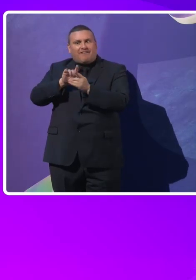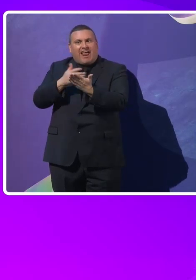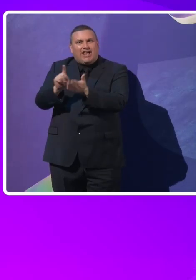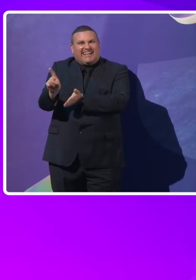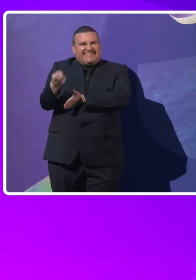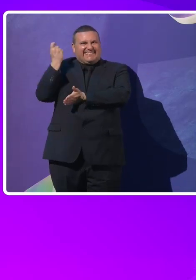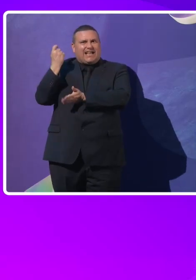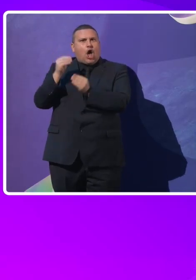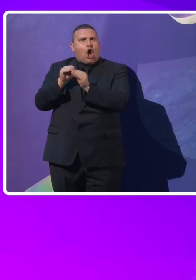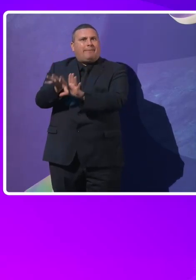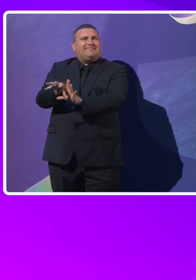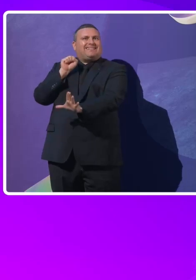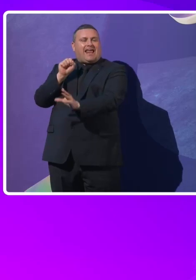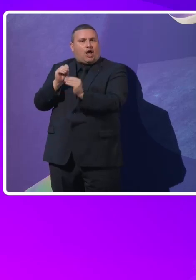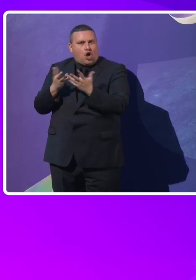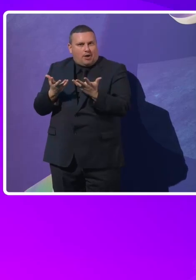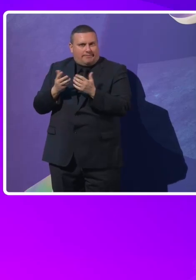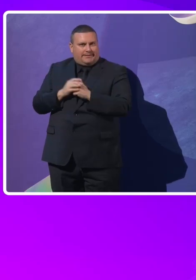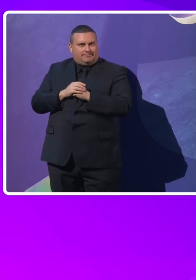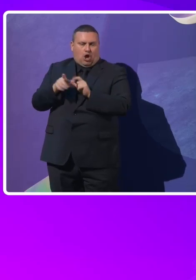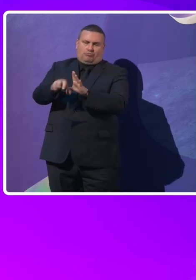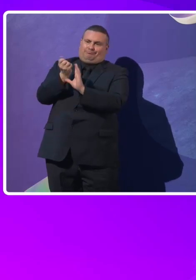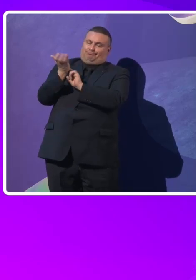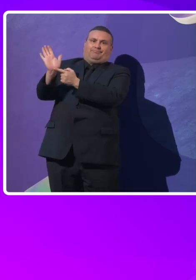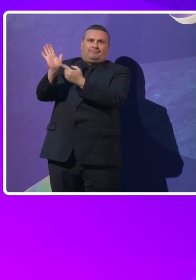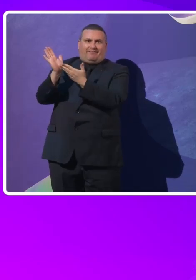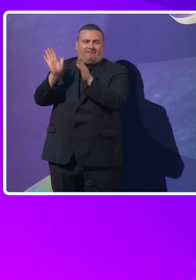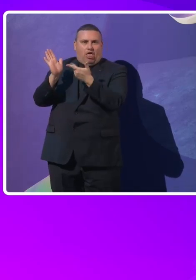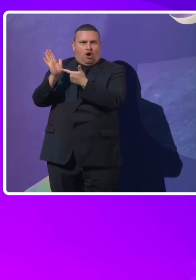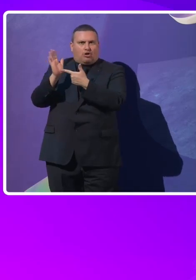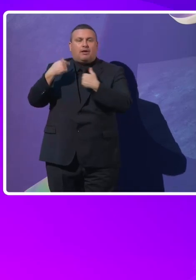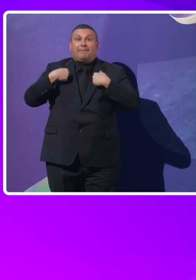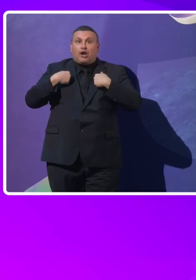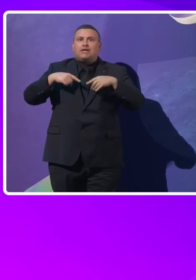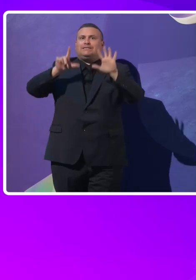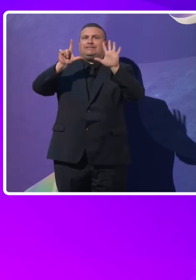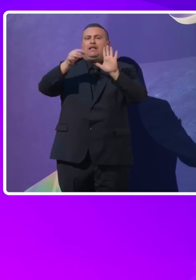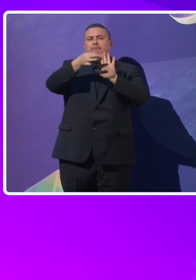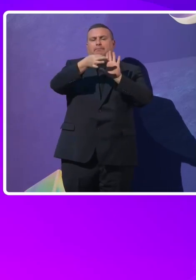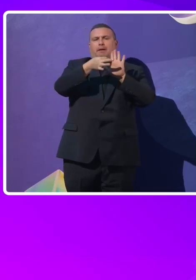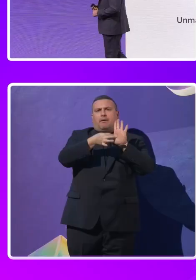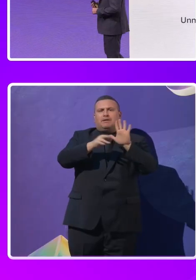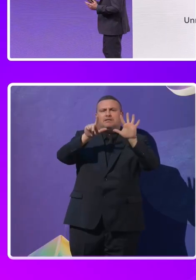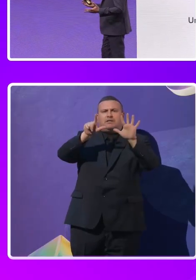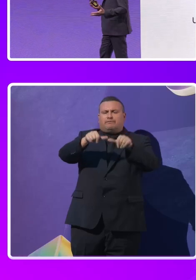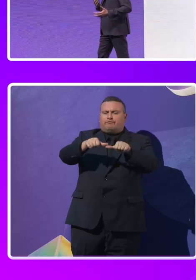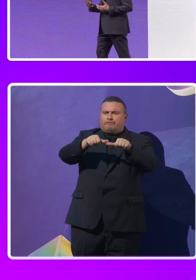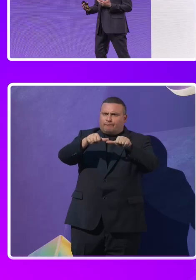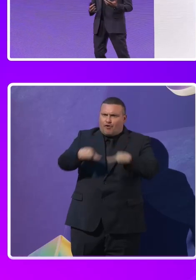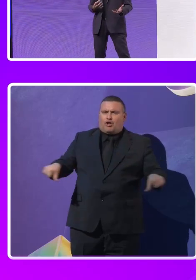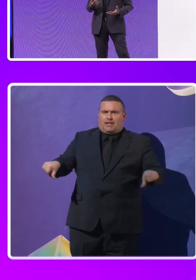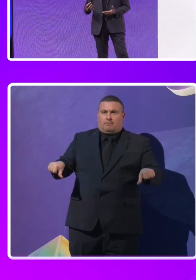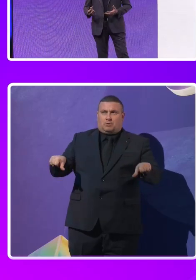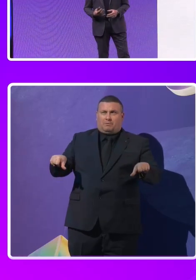valore Secondo noi ci sono sette elementi che sono indispensabili Forse meglio